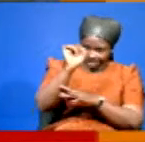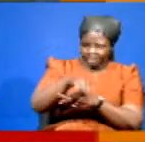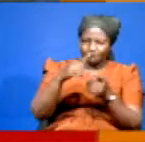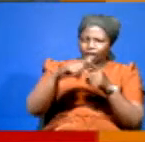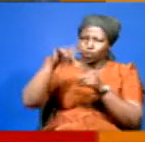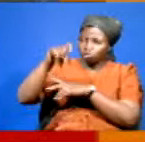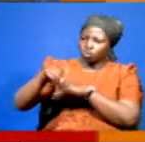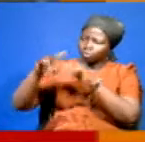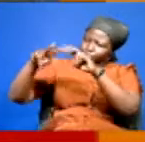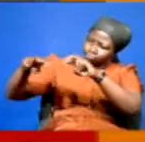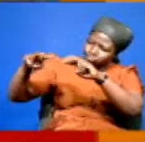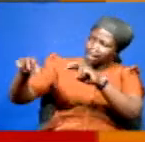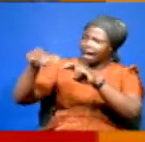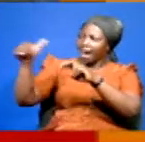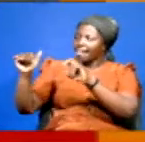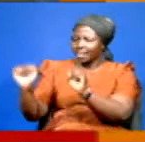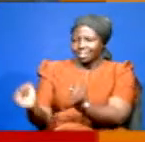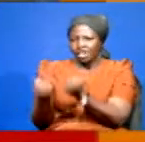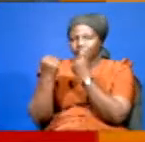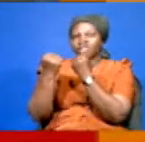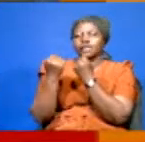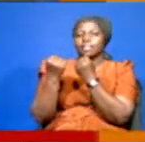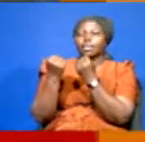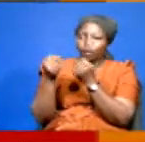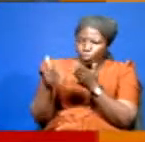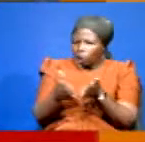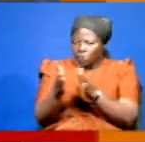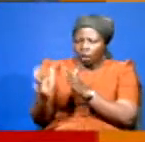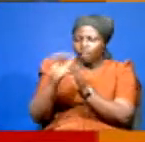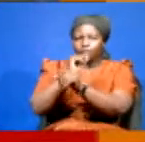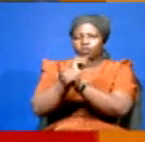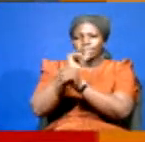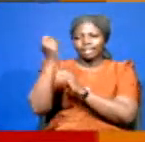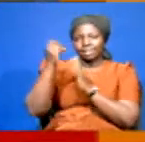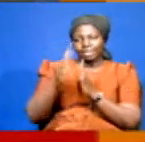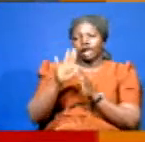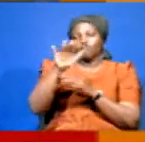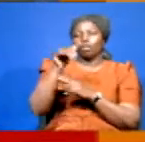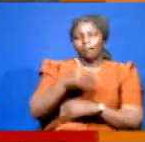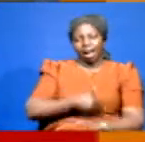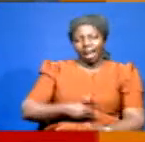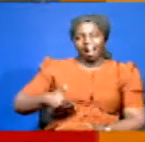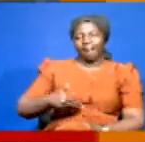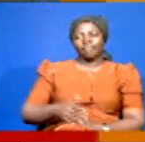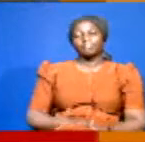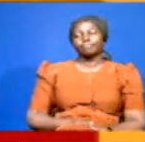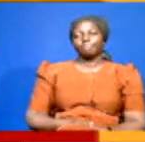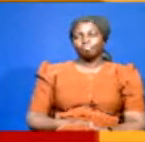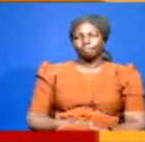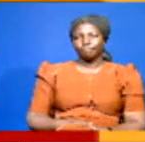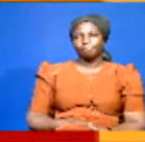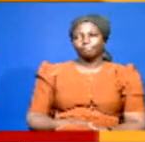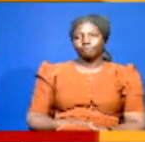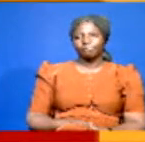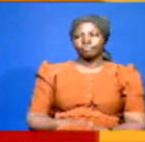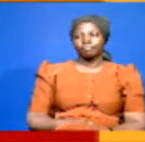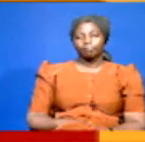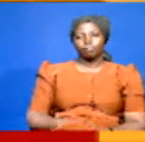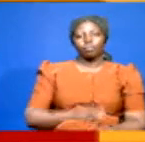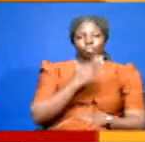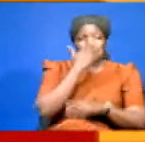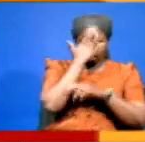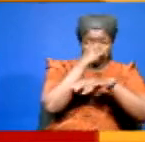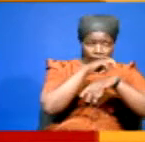safety nets tungetumia ili kukushon wa Kenya from the pangs of hunger as currently. Mm-hmm. Kwa sababu ya muda, Nation,